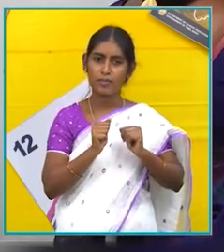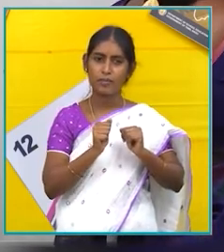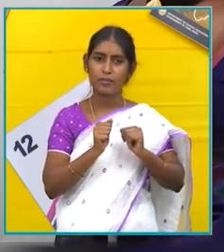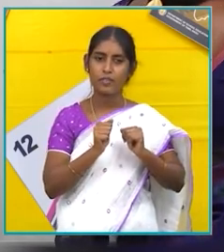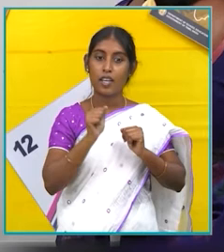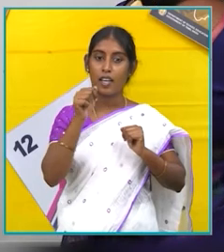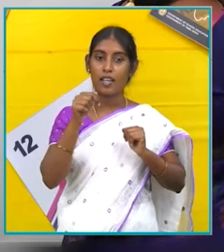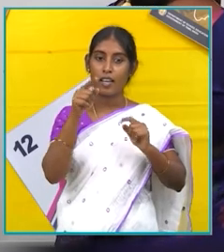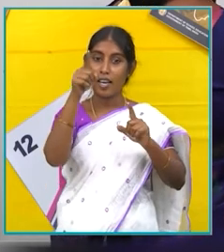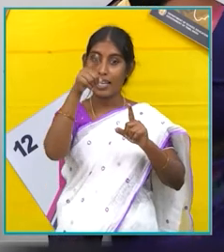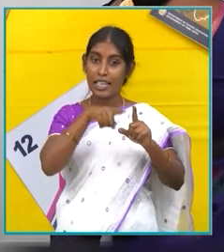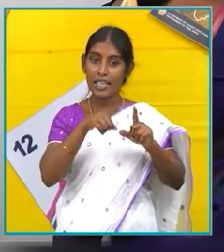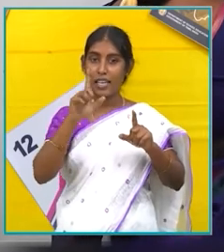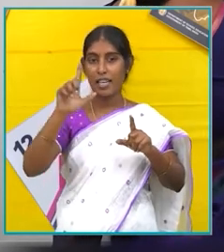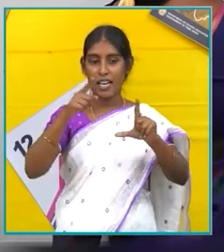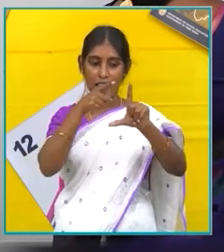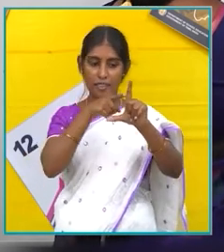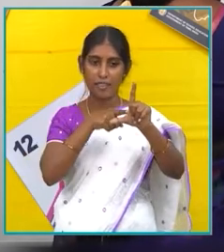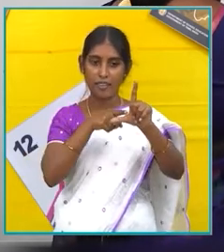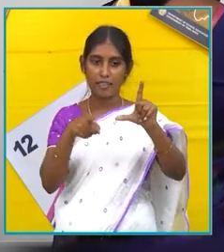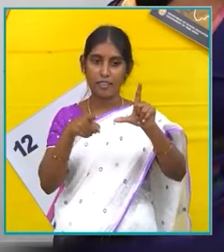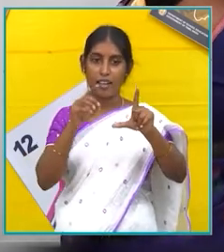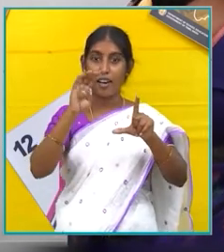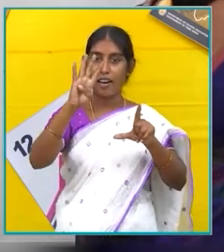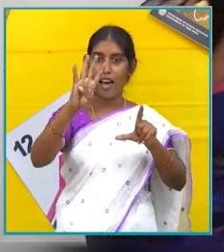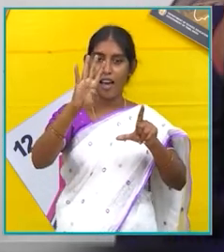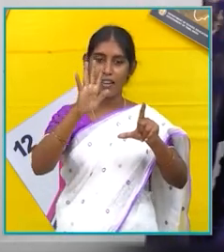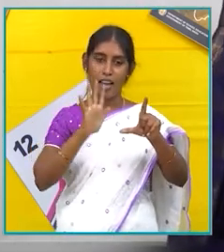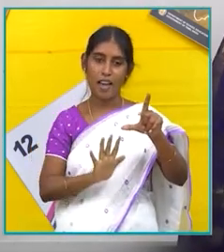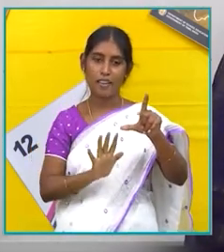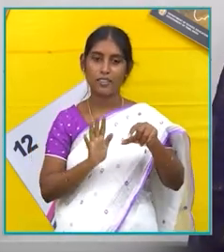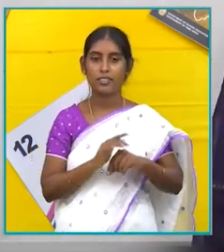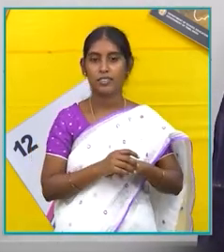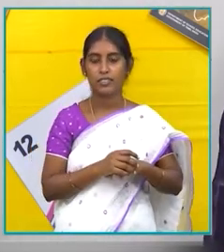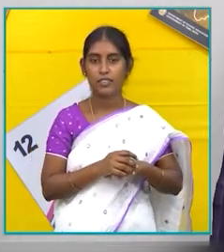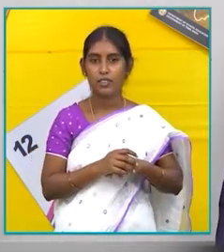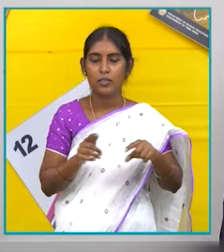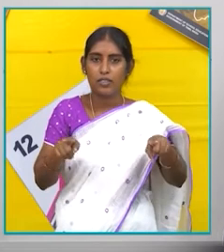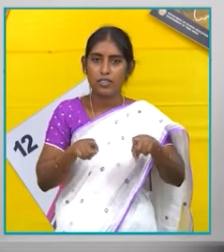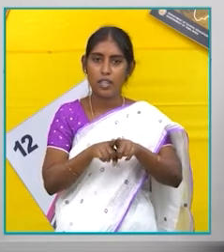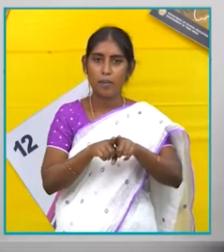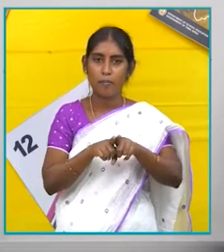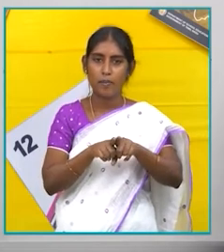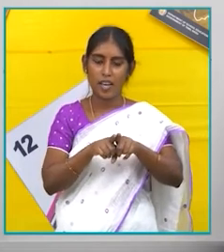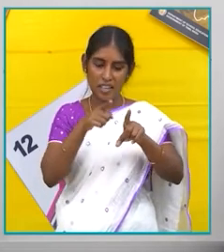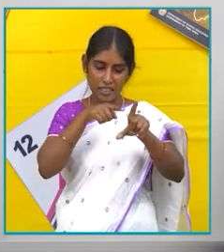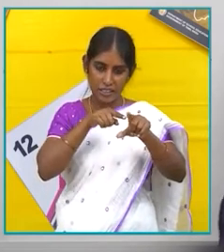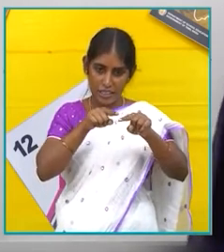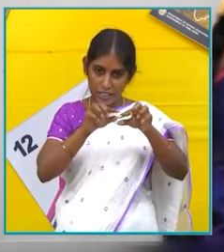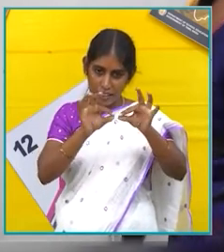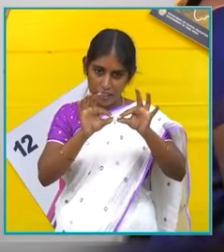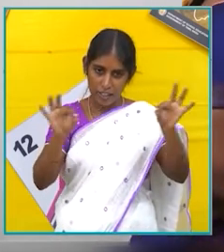பா ஷேப் ஞாபகம் வச்சுக்கலாம் நாங்கள். இங்கே பாருங்கள், இங்கே 4 இங்கே 5. ஸோ அந்த 4ம் 5ம் கோணம் என்ன அளவு